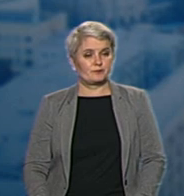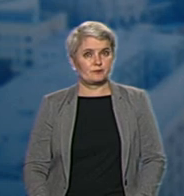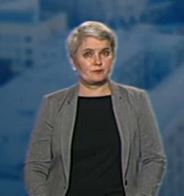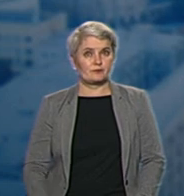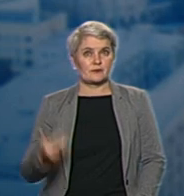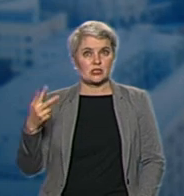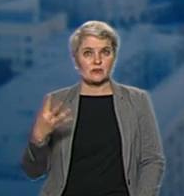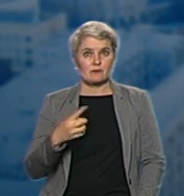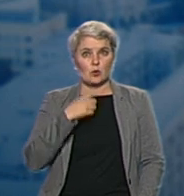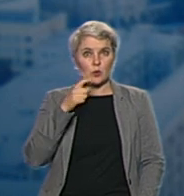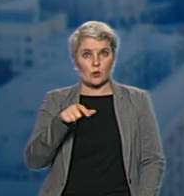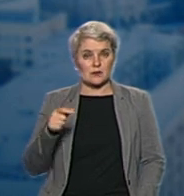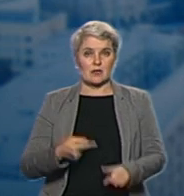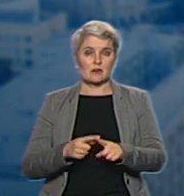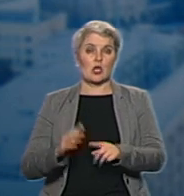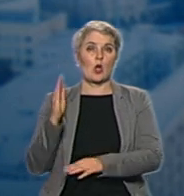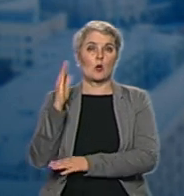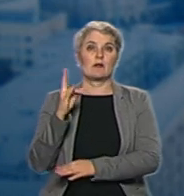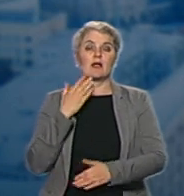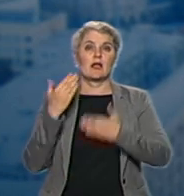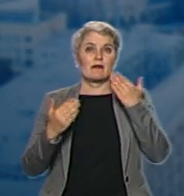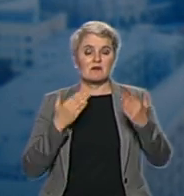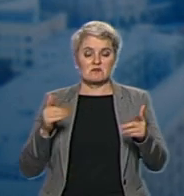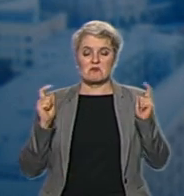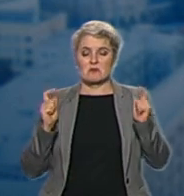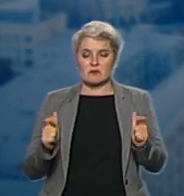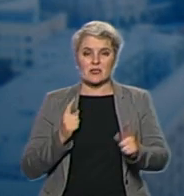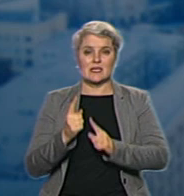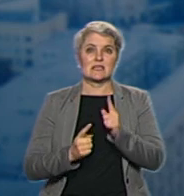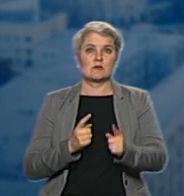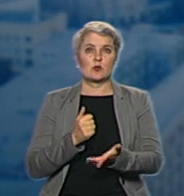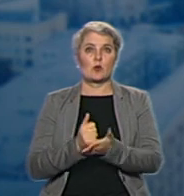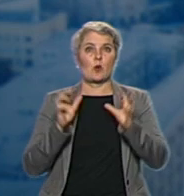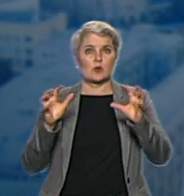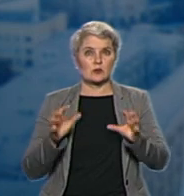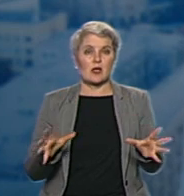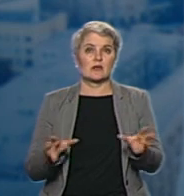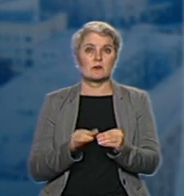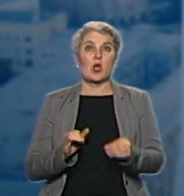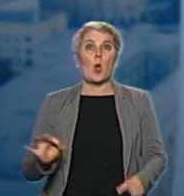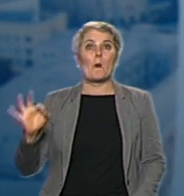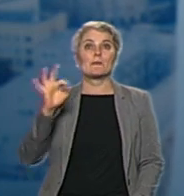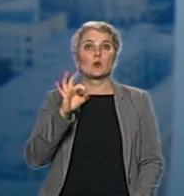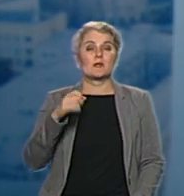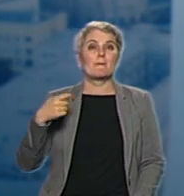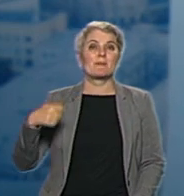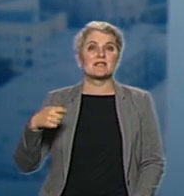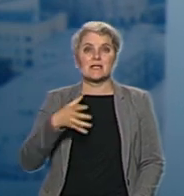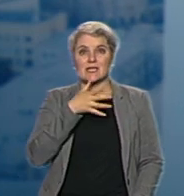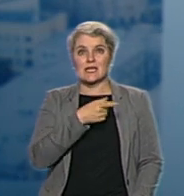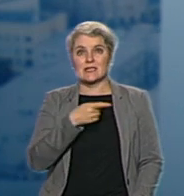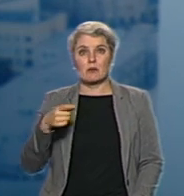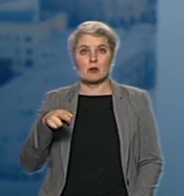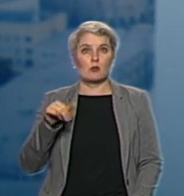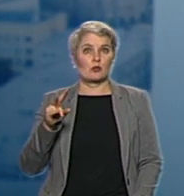три чверті росіян, що голосували на референдумі, підтримали зміну Конституції, а заразом і обнулення президентських термінів Володимира Путіна. І